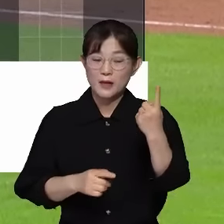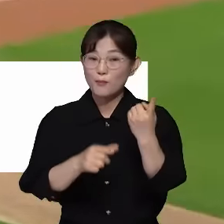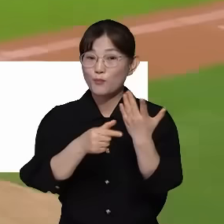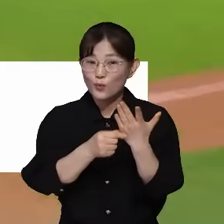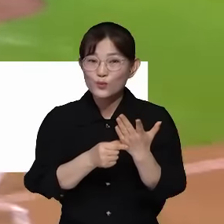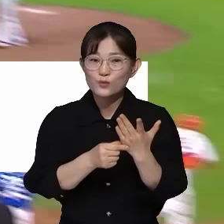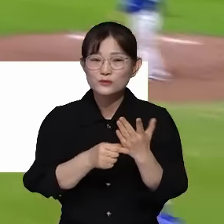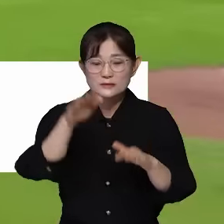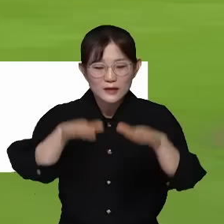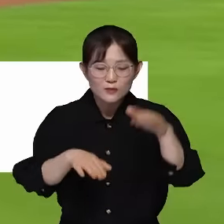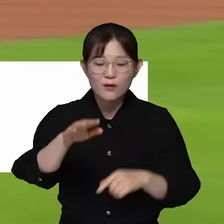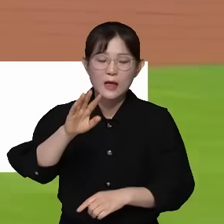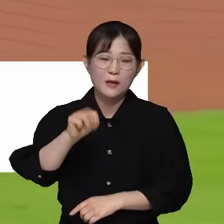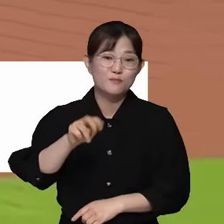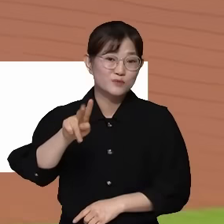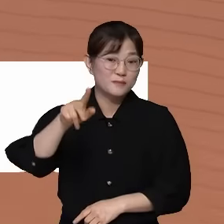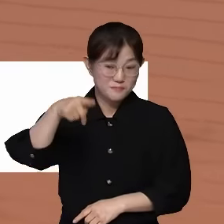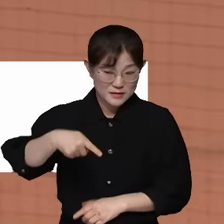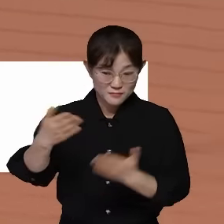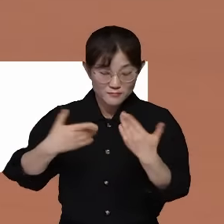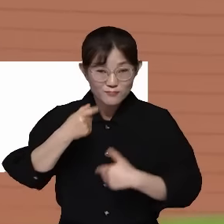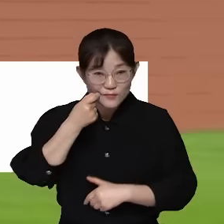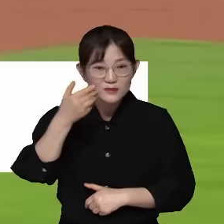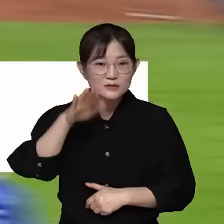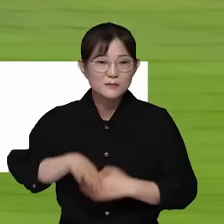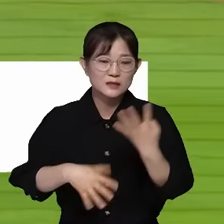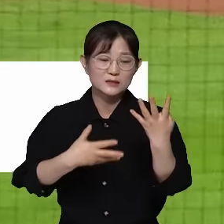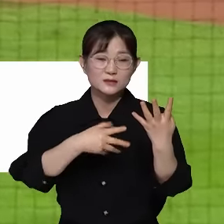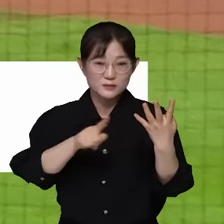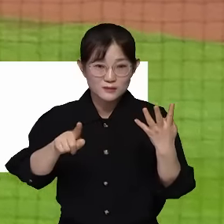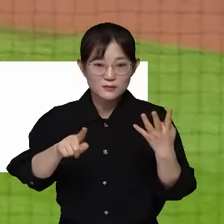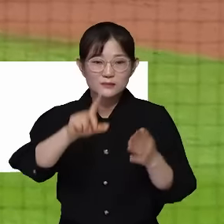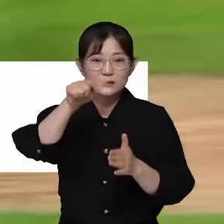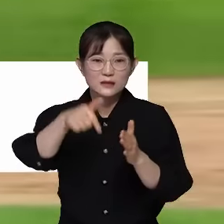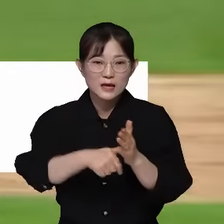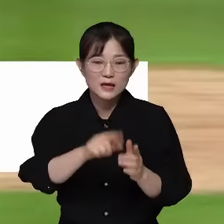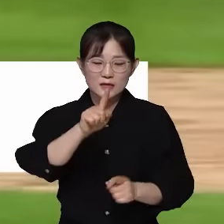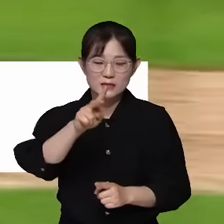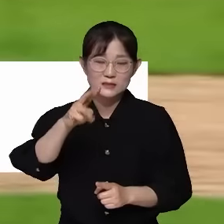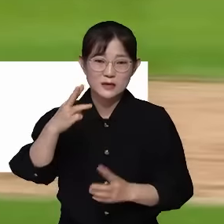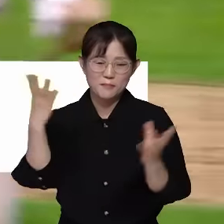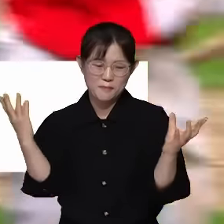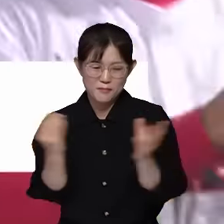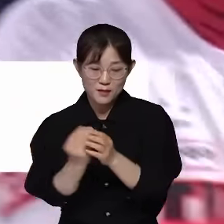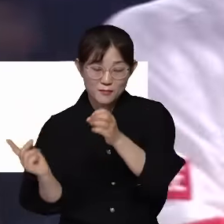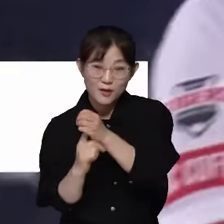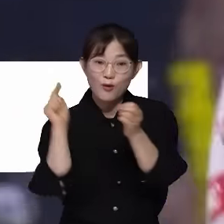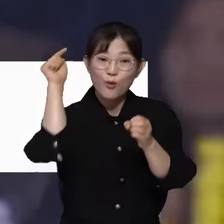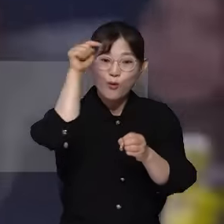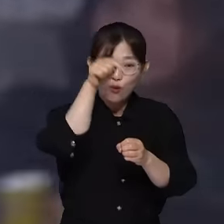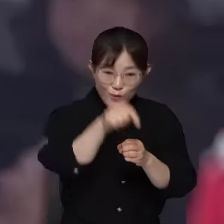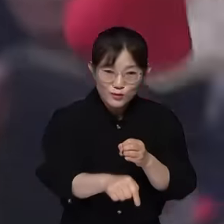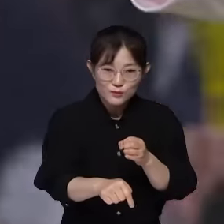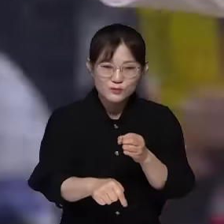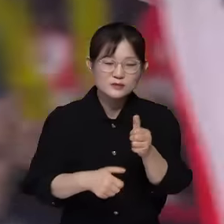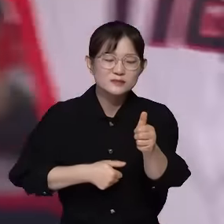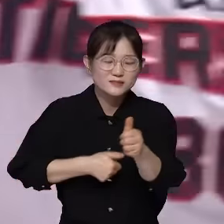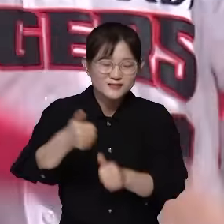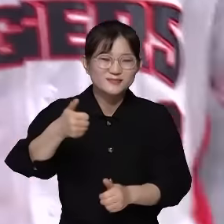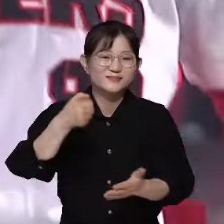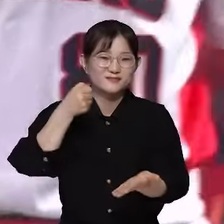시리즈 MVP는 놓쳤지만 4차전 만루 홈런과 5차전 결승 타점으로 결정적 기여를